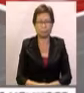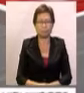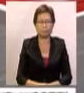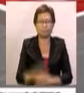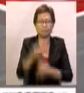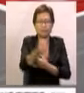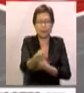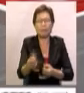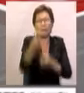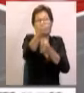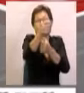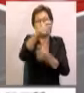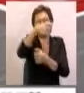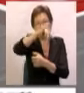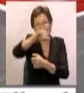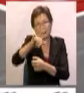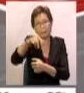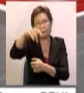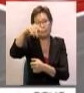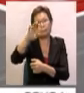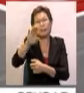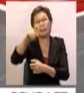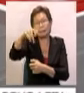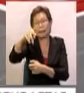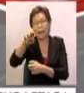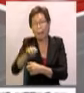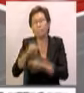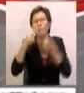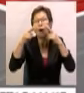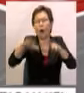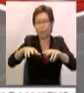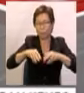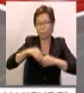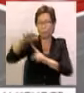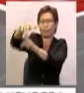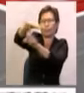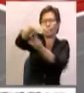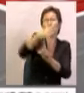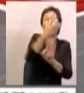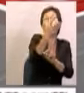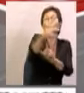Jabatan Bomba dan Penyelamat JBPM secara rasminya menerima dua buah helikopter